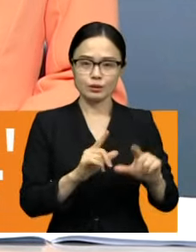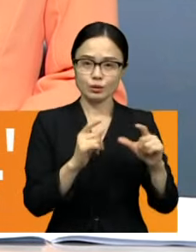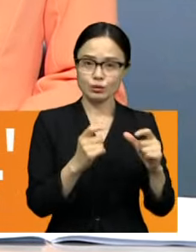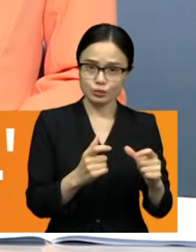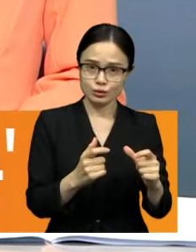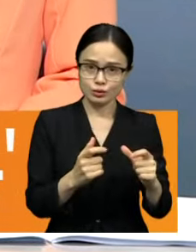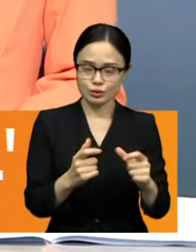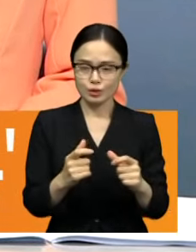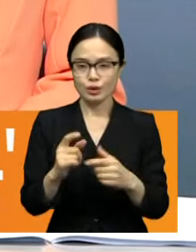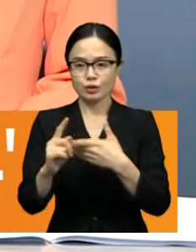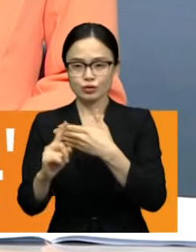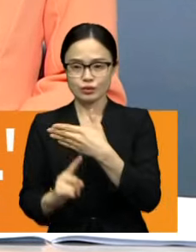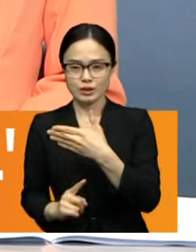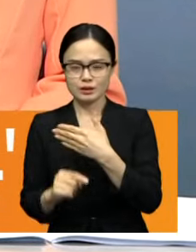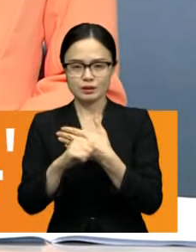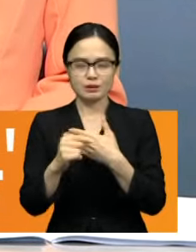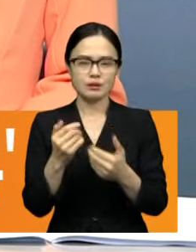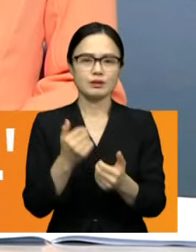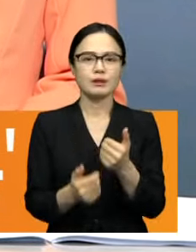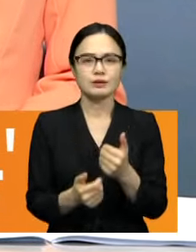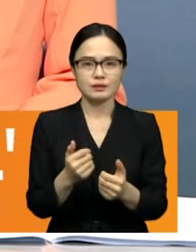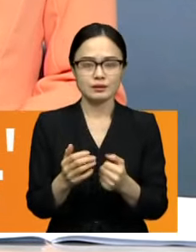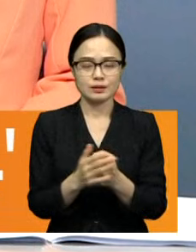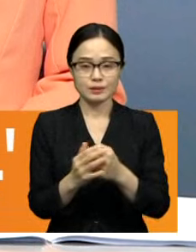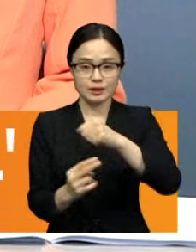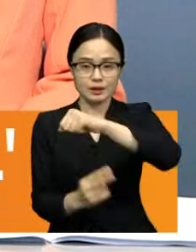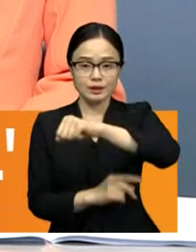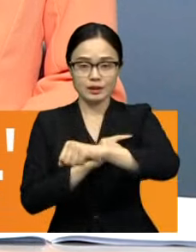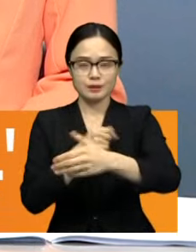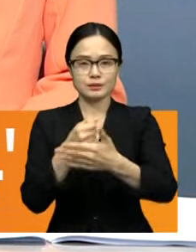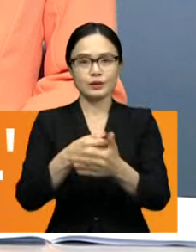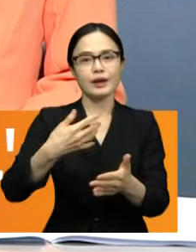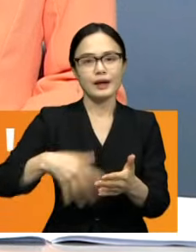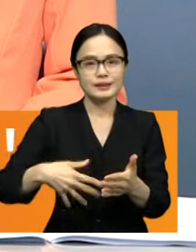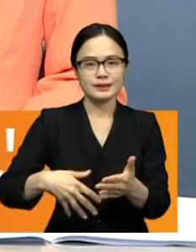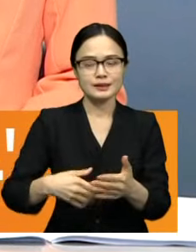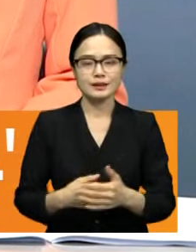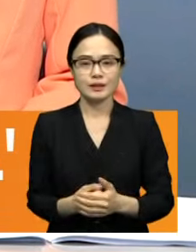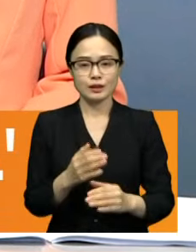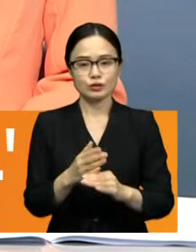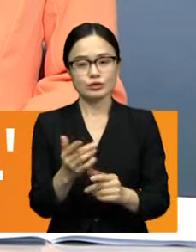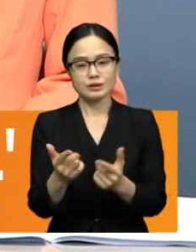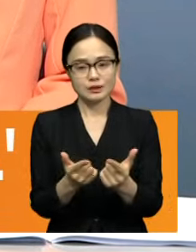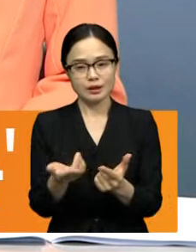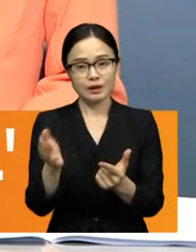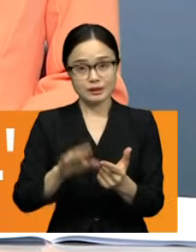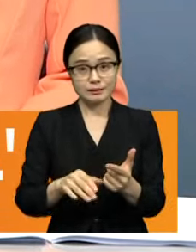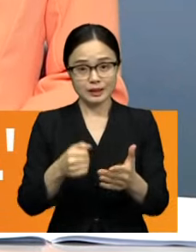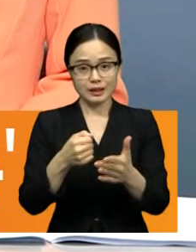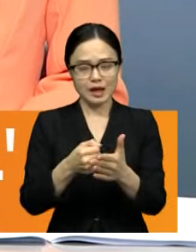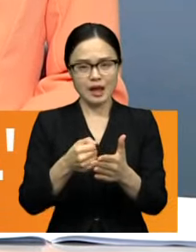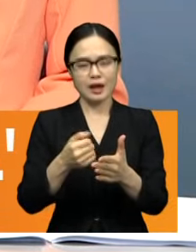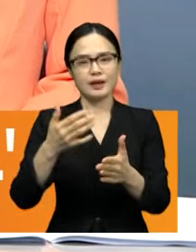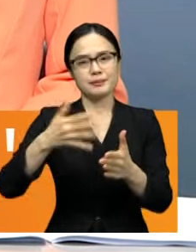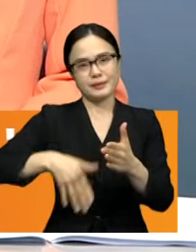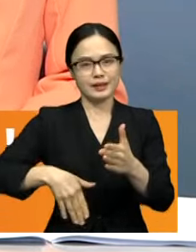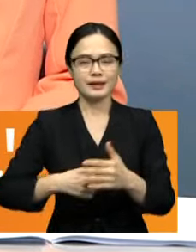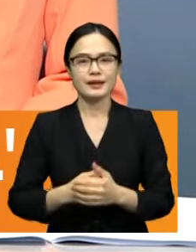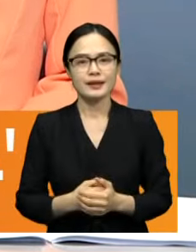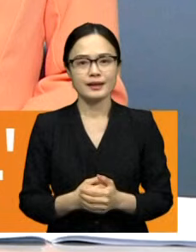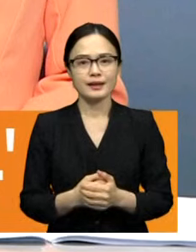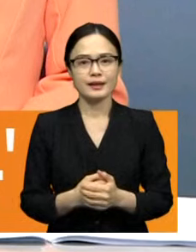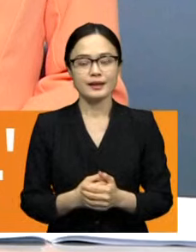있습니다. 국가지명위원회는 중재에 나섰지만 의견 차이를 좁히지 못하고 최종 결정을 유보했는데요. 두 지자체는